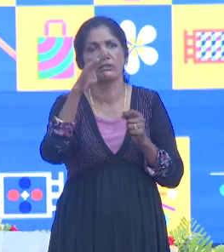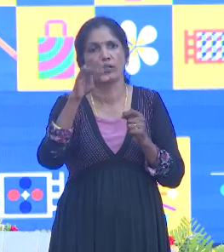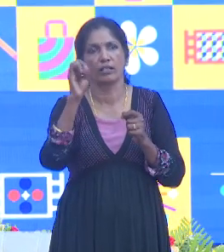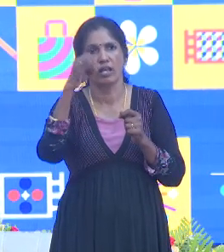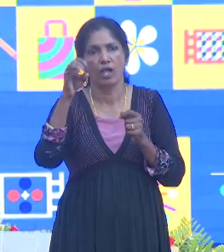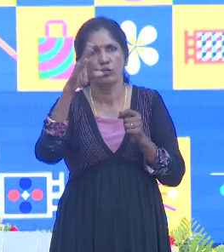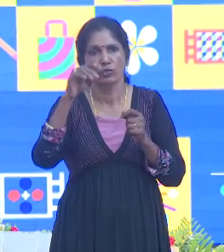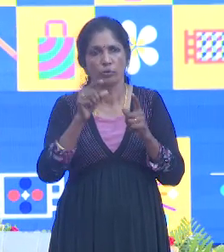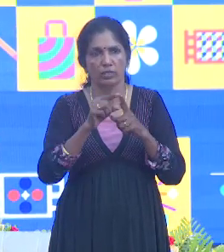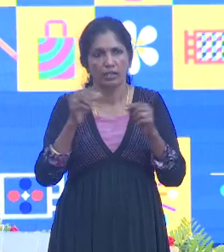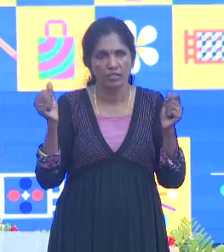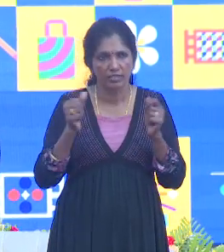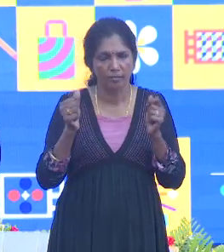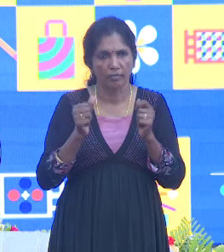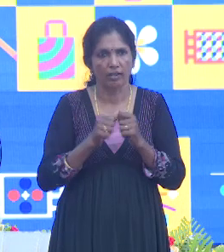969 ഡിസംബർ മാസമാണ്